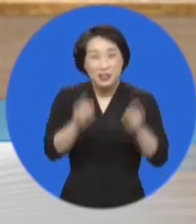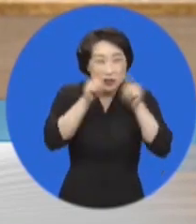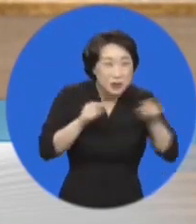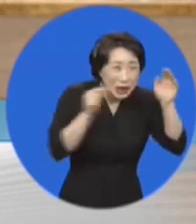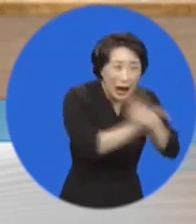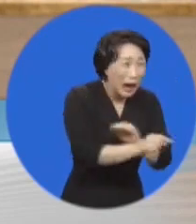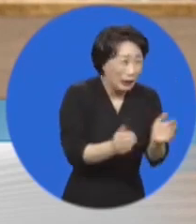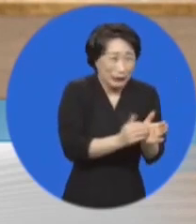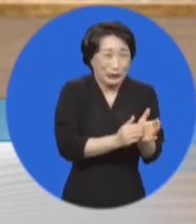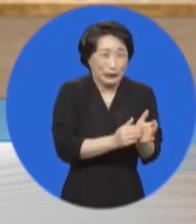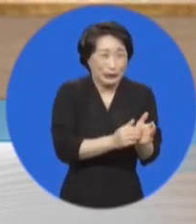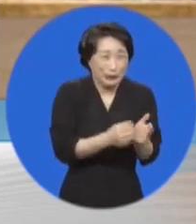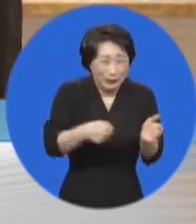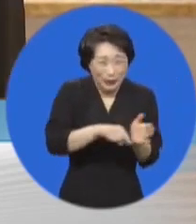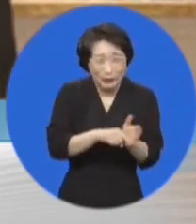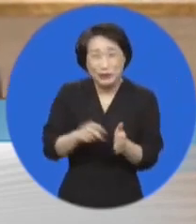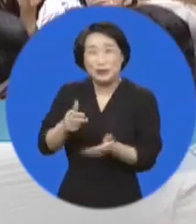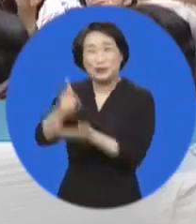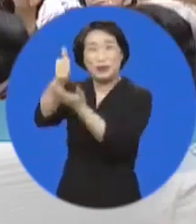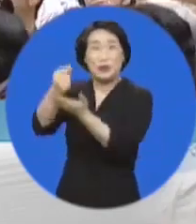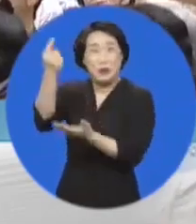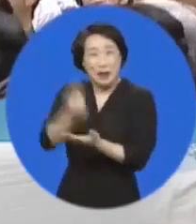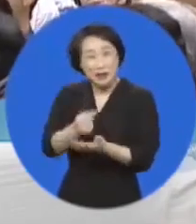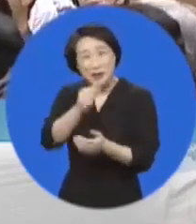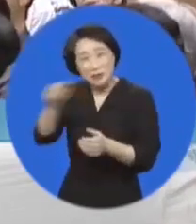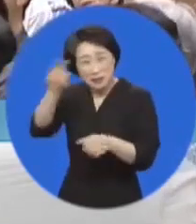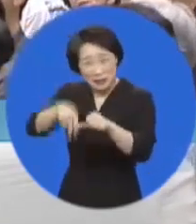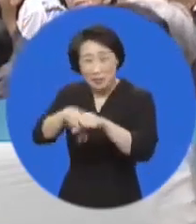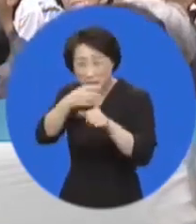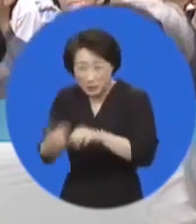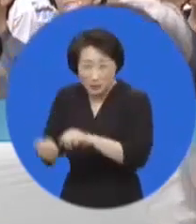지옥의 신세 면하라고 주님이 피 흘렸다 이 말이오.